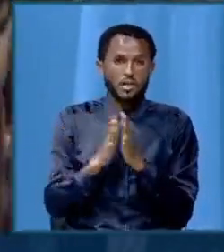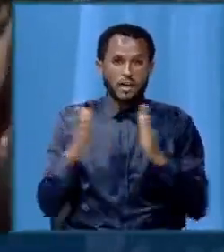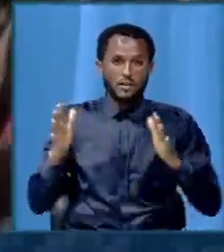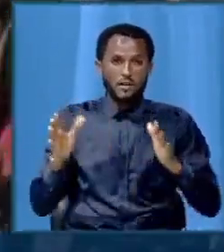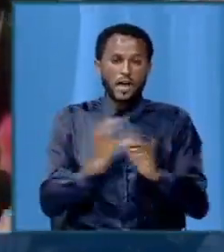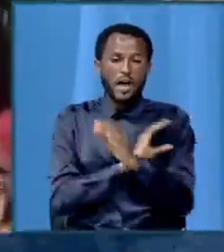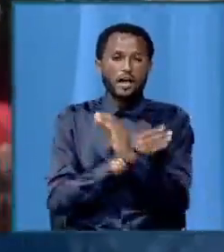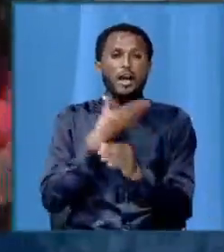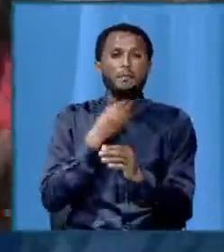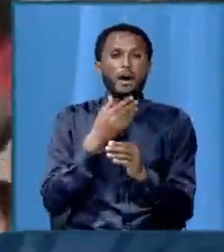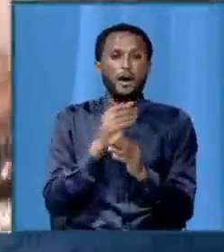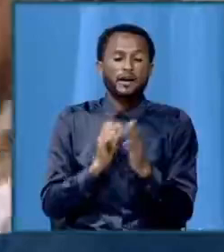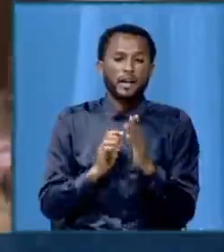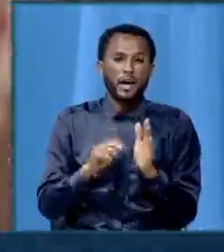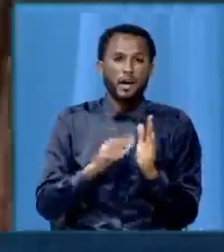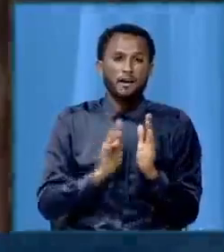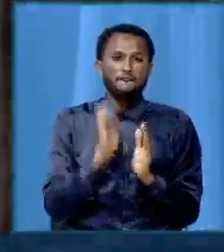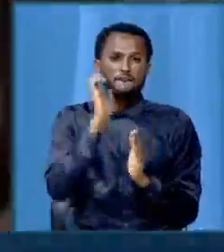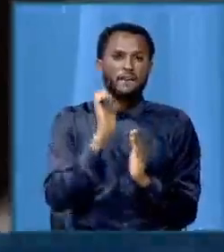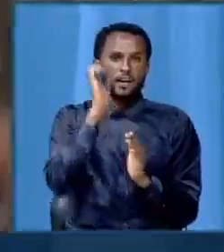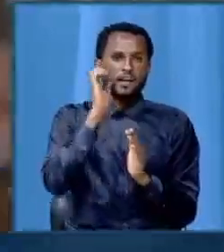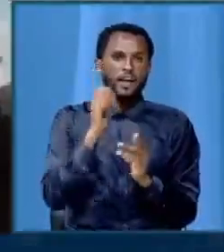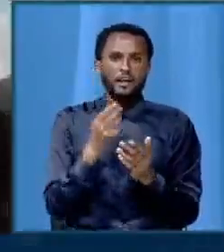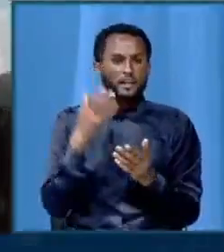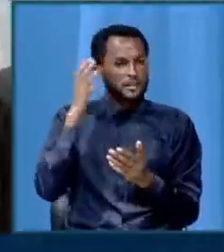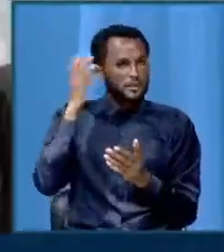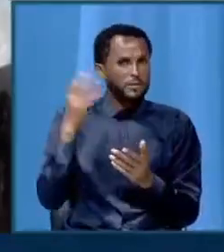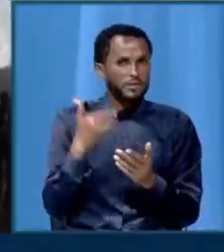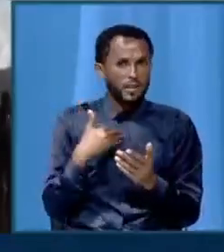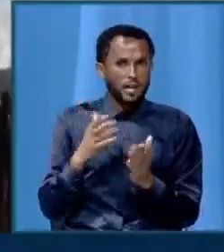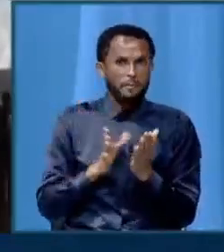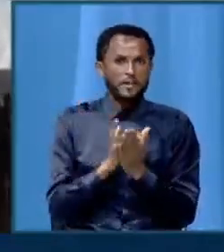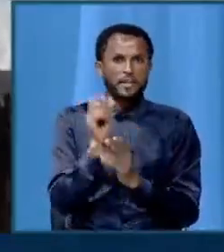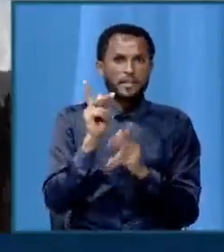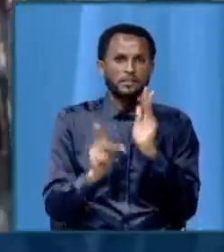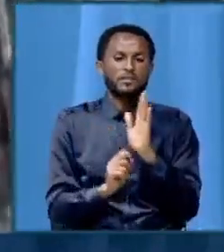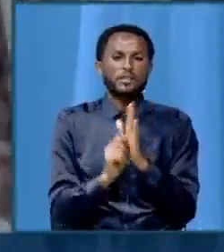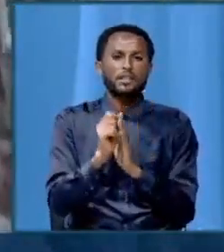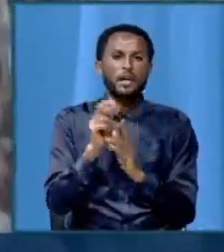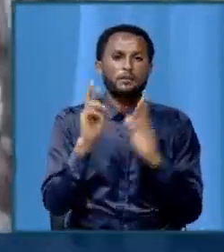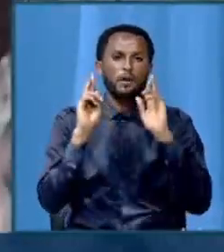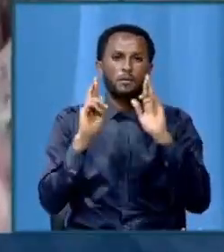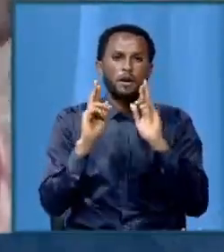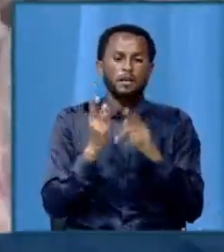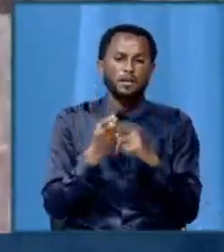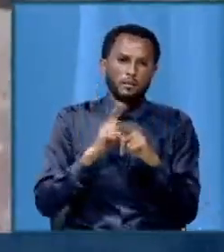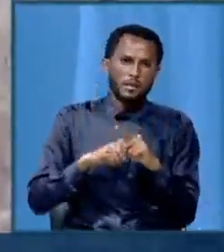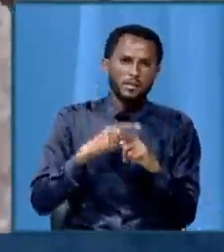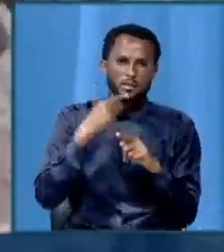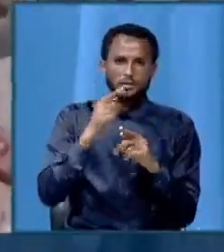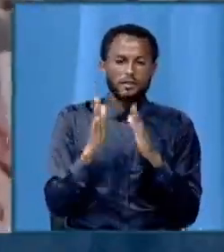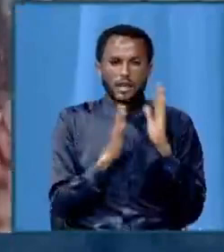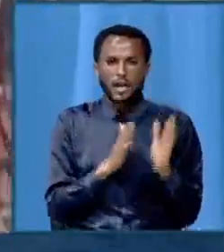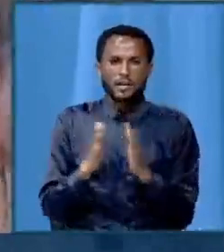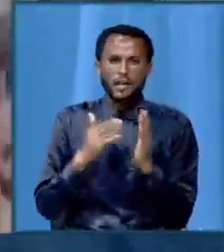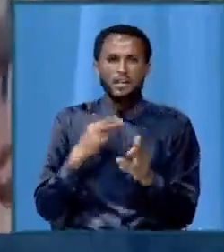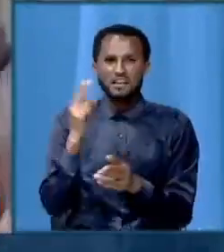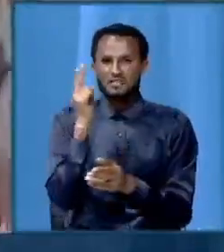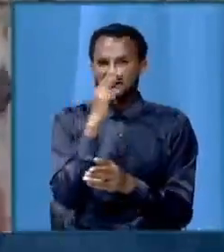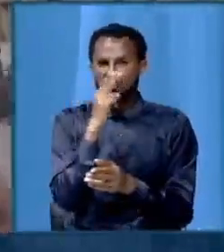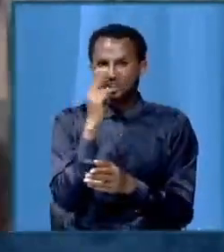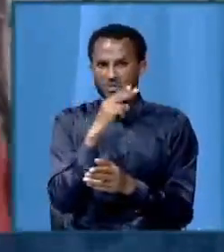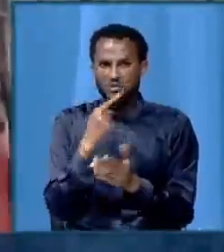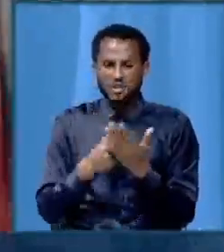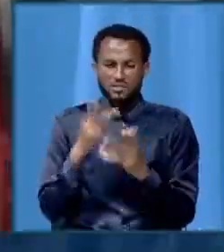ኣምሓራ ብምውካል ፈኸራ ከስምዕ ዝተረኣየ ደመቀ መኮንን መሰል ህዝቢ ትግራይ ናበ ንውር ክንምልስ ተዳሊና ኣለና ክብል ቀይዑ። ህዝቢ